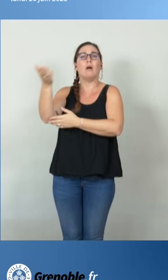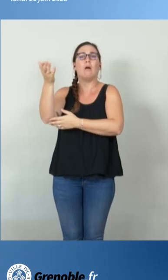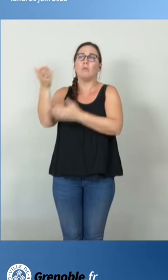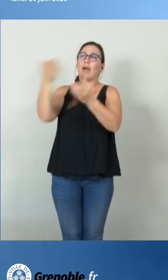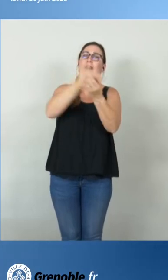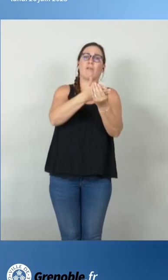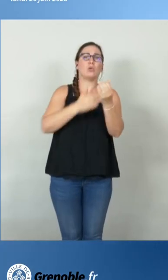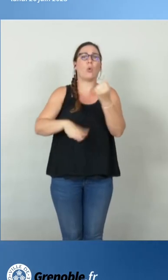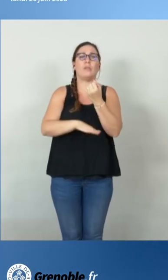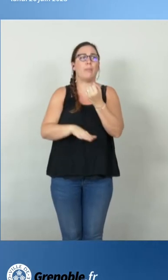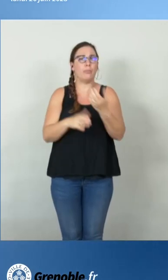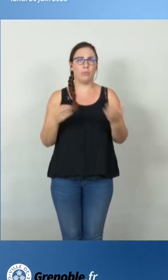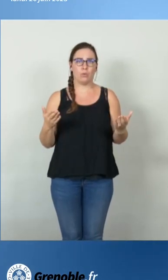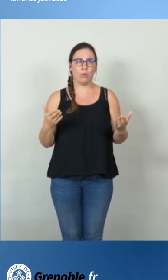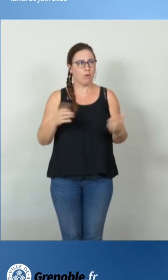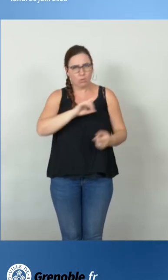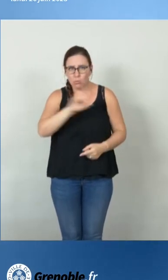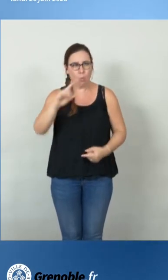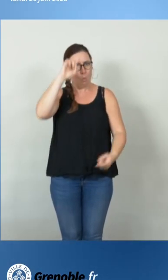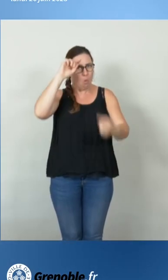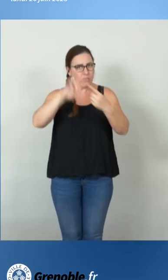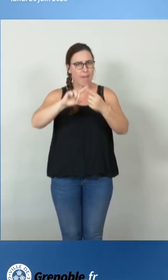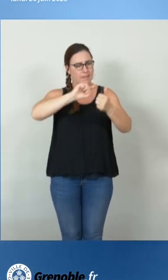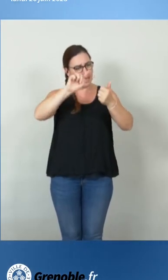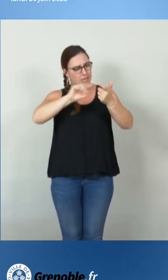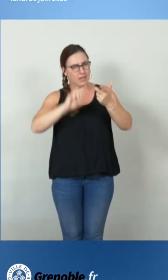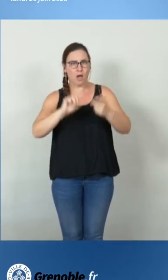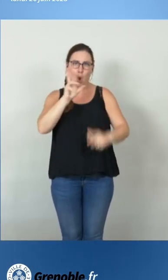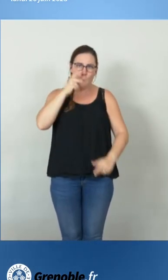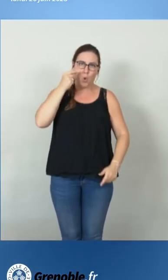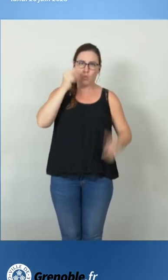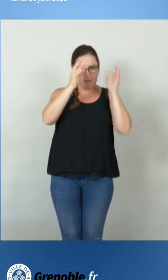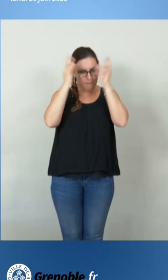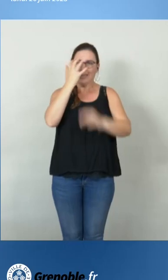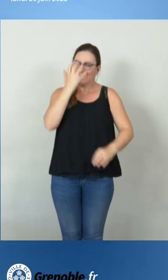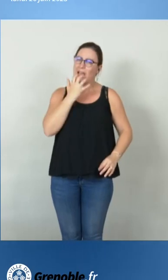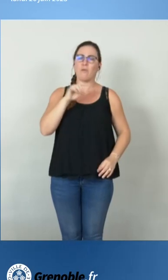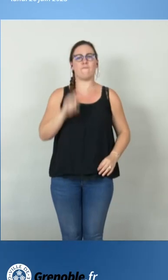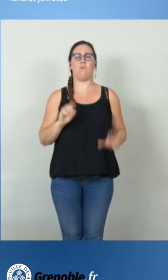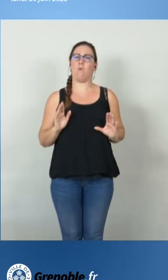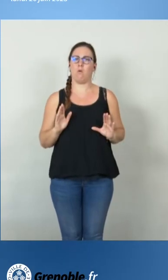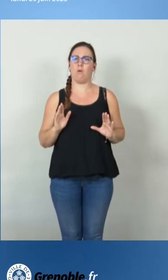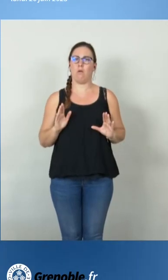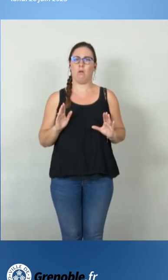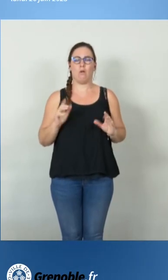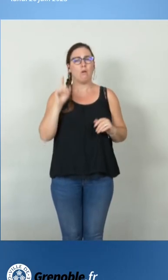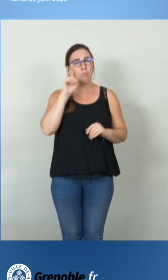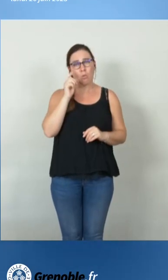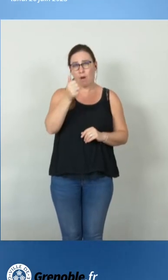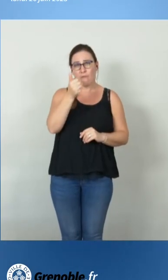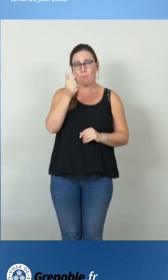préalable il faut sur ces sujets là être à la fois humain et sérieux parce que vous êtes pour l'instant